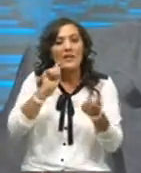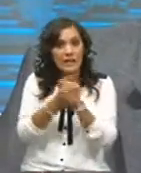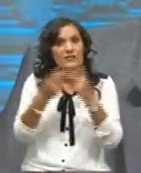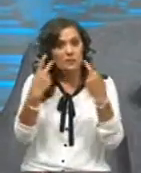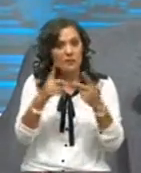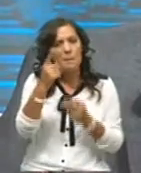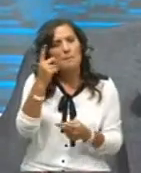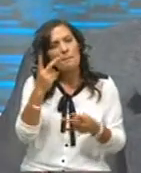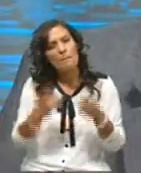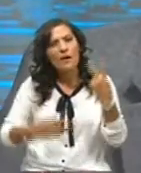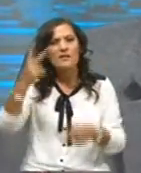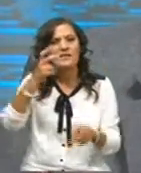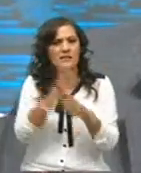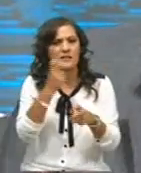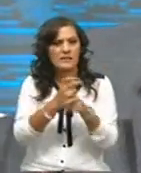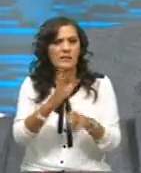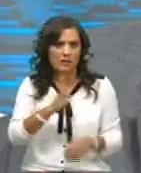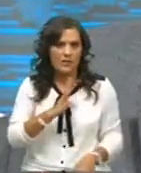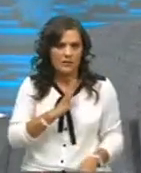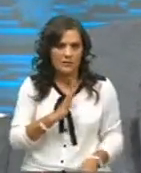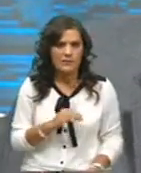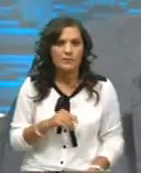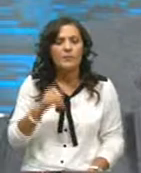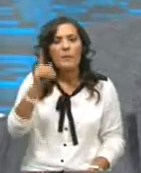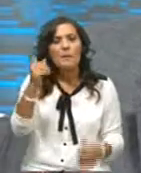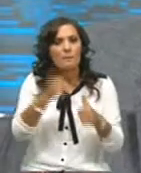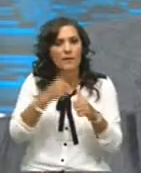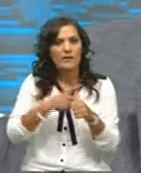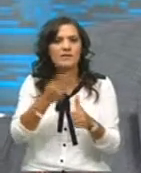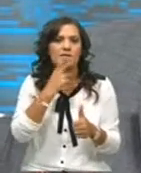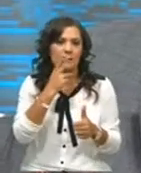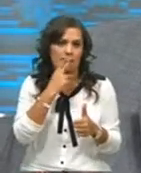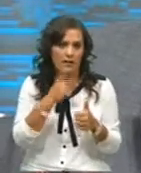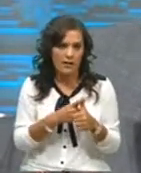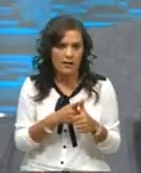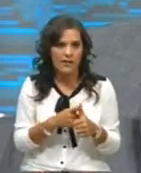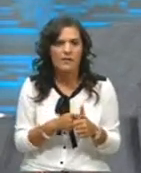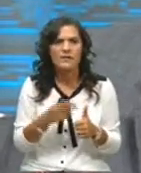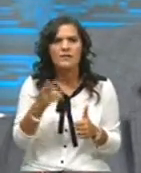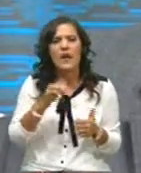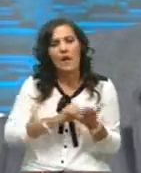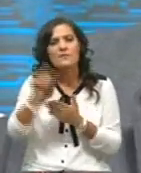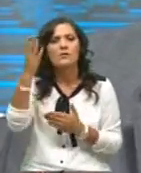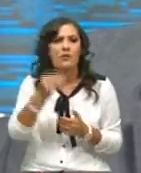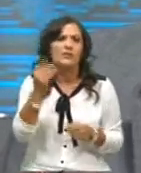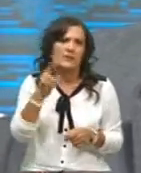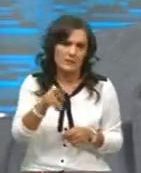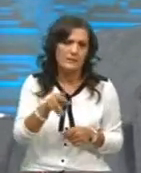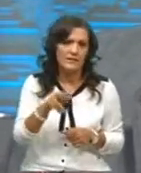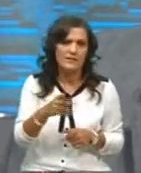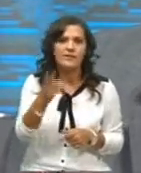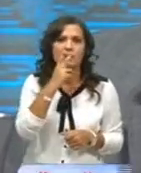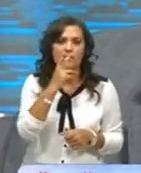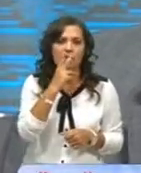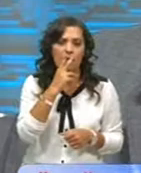değiştirebileceğiniz bazı risk faktörleri de var birinci sırada sigarası hepsinde oldu hepsinde olduğu